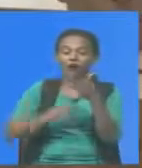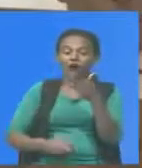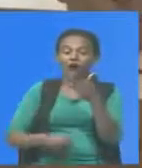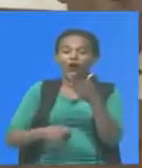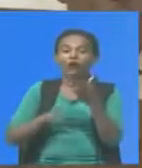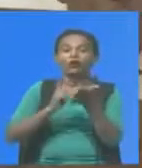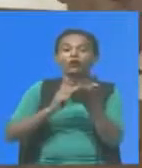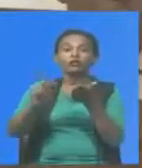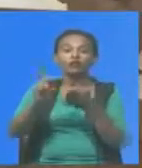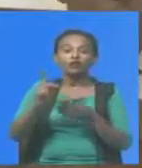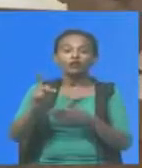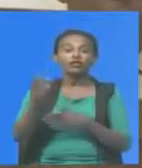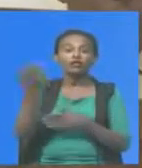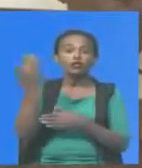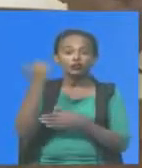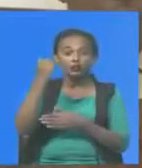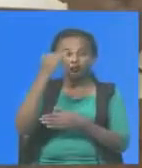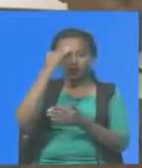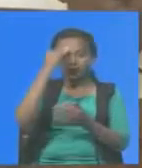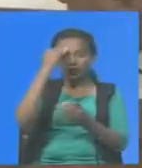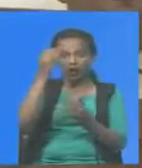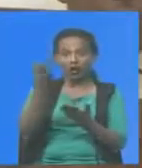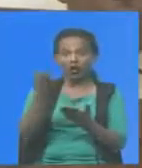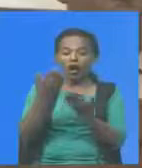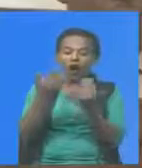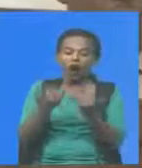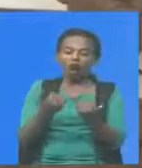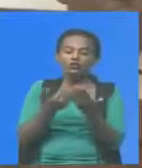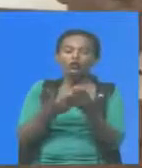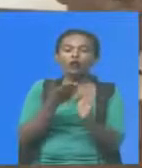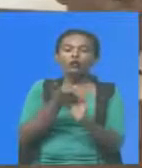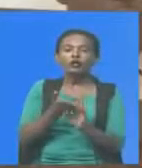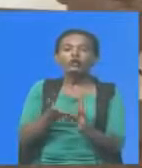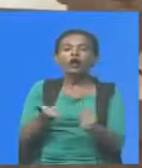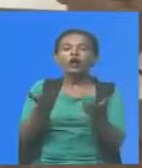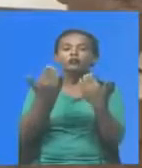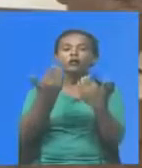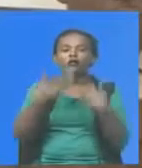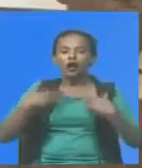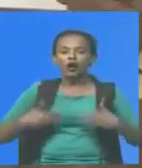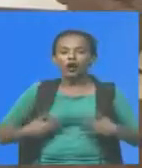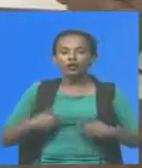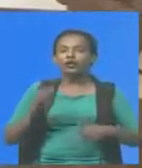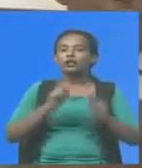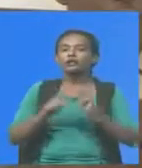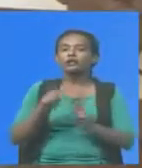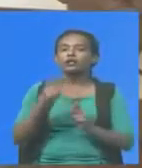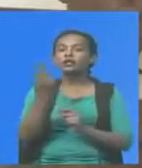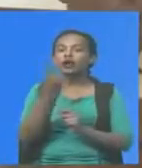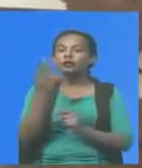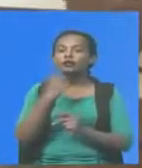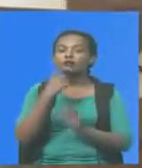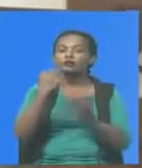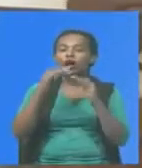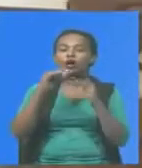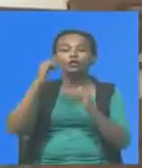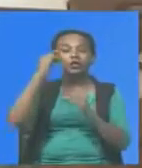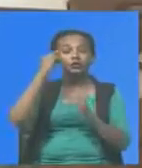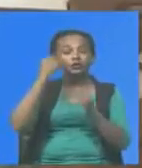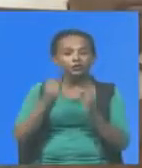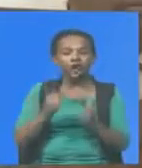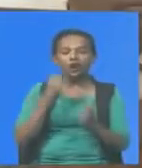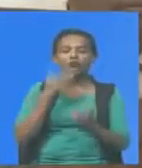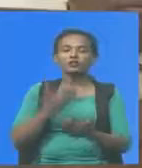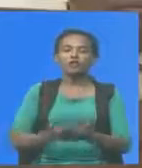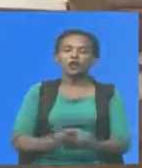የሚያስከፍል እንደነበር ይታወቃል። ከዚህ ሳኳያ አትራፊ አካል ለህዝብ ተጠቃሚነት ምን ያህል ሊያስብ ይችላል?